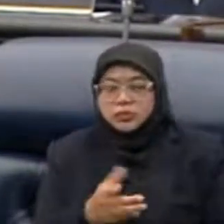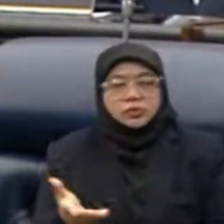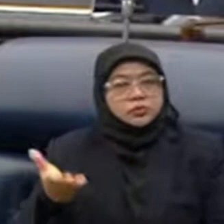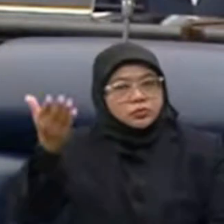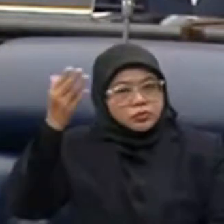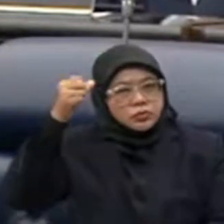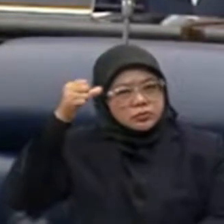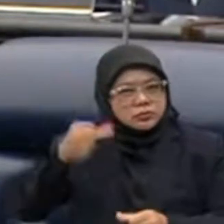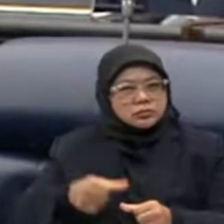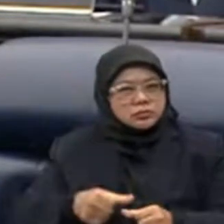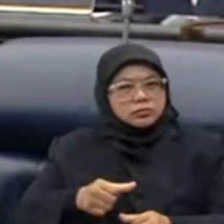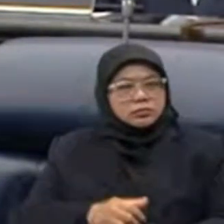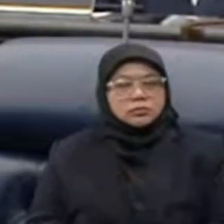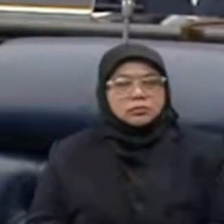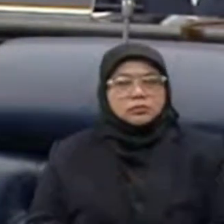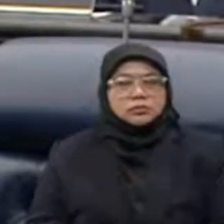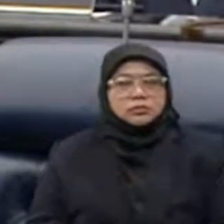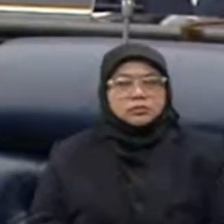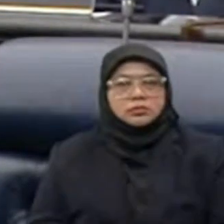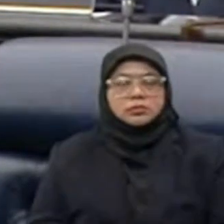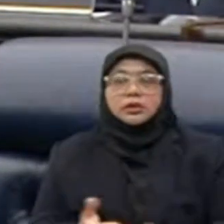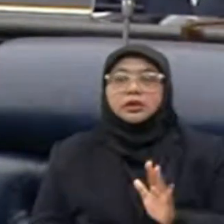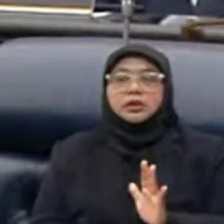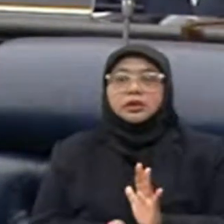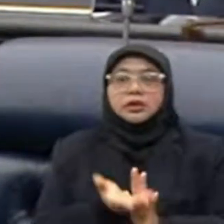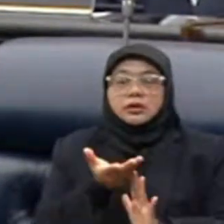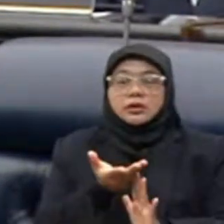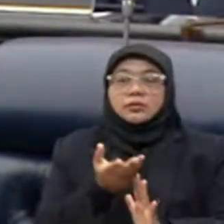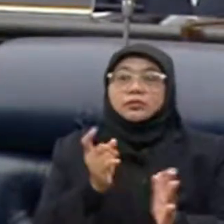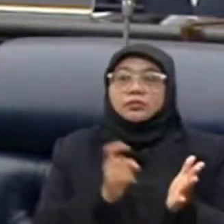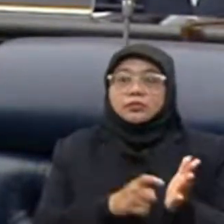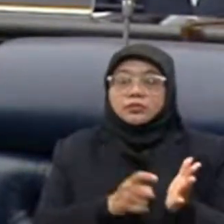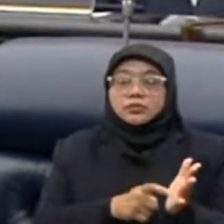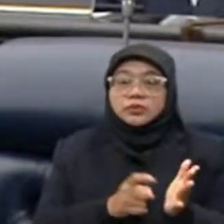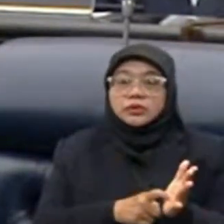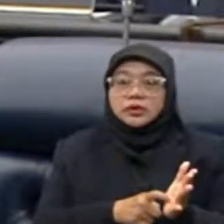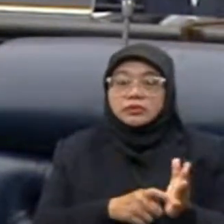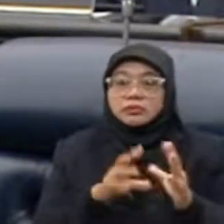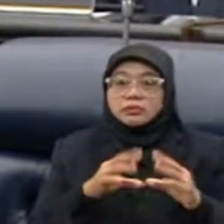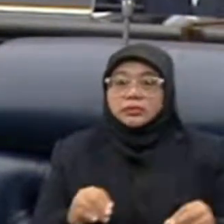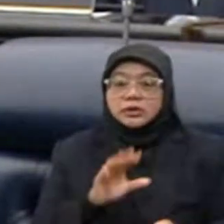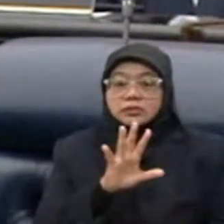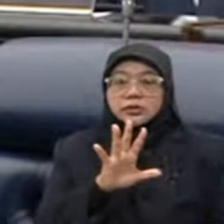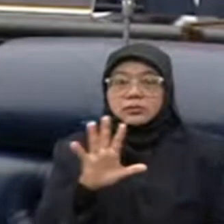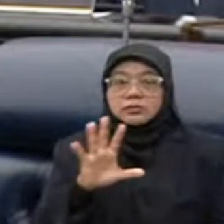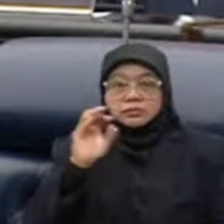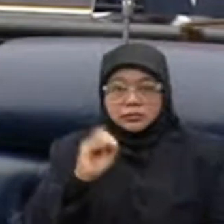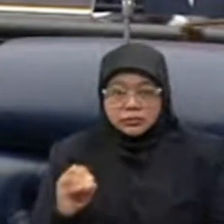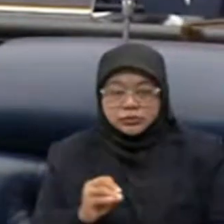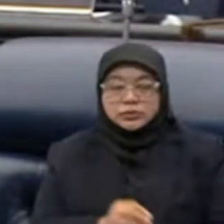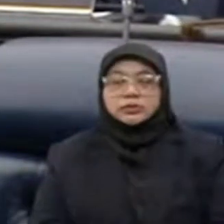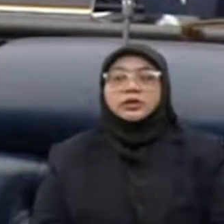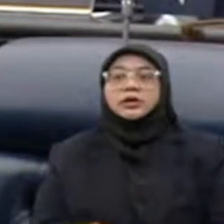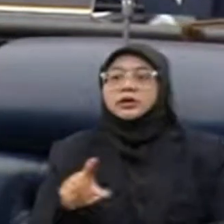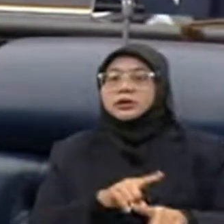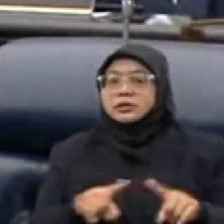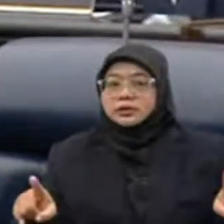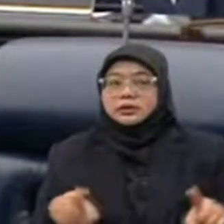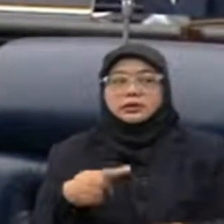waktu kita Inggris kita menetrasul hutang kita cakap 55 Pato saja